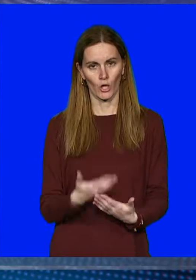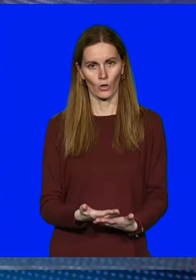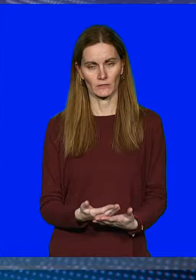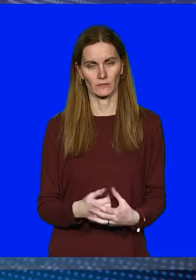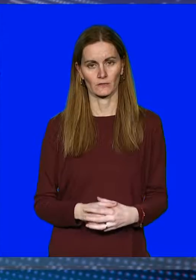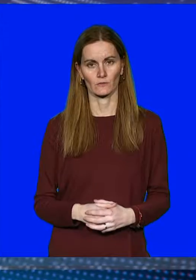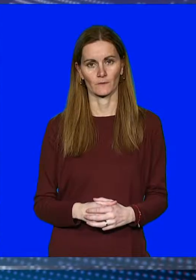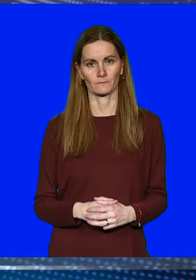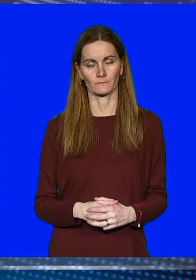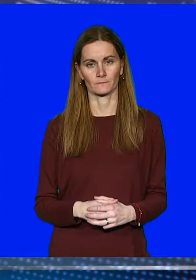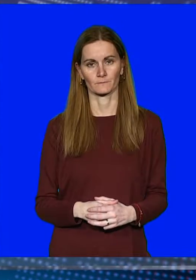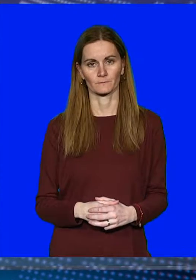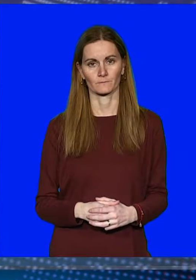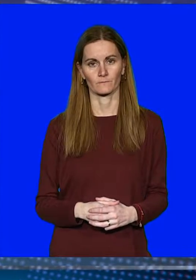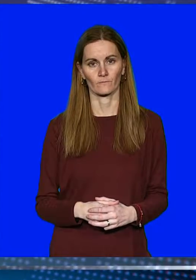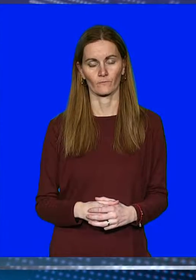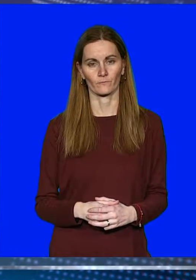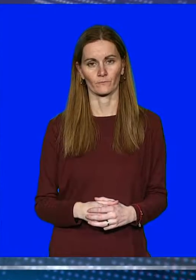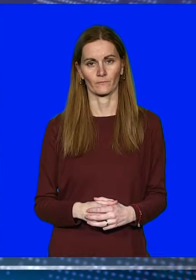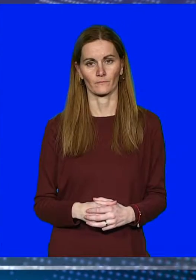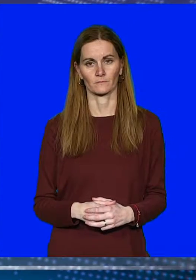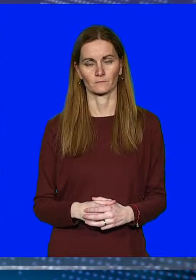uspješna, otkrili su nam gradski pročelnici.